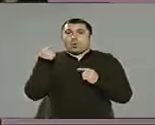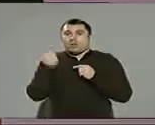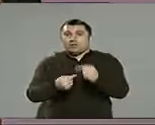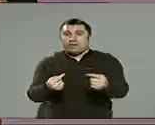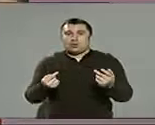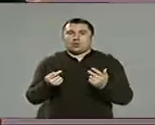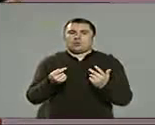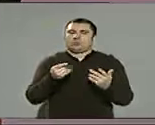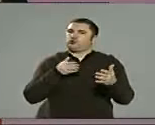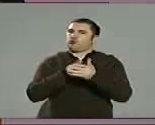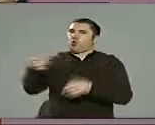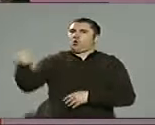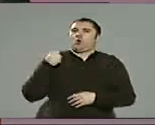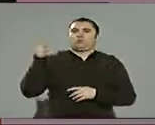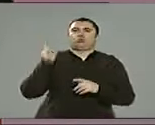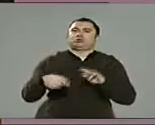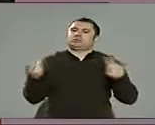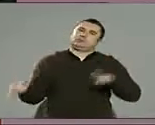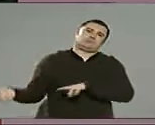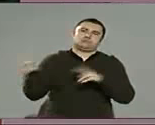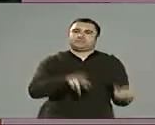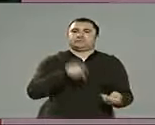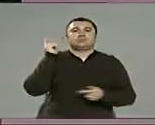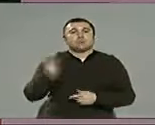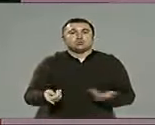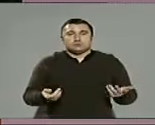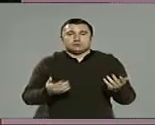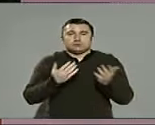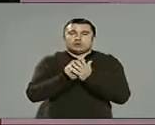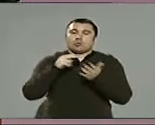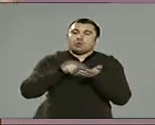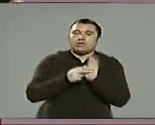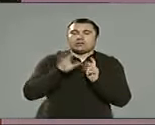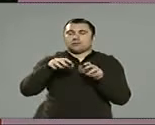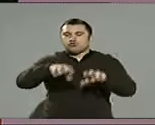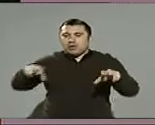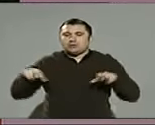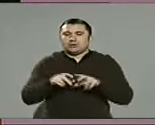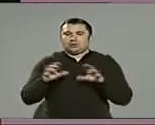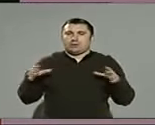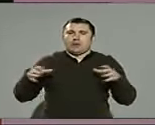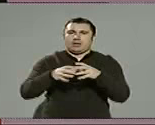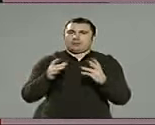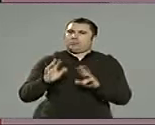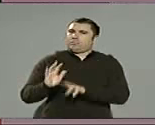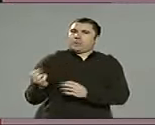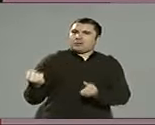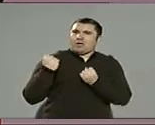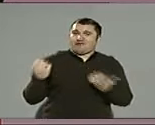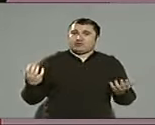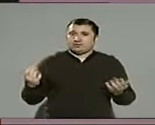Diese Entwicklung müssen wir stoppen und umkehren. Und auch dafür ist eine Politik, die den Städten und Gemeinden wieder Kraft gibt, die richtige